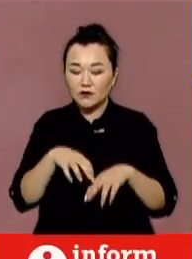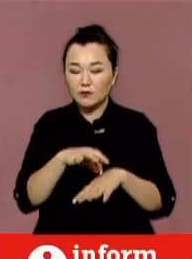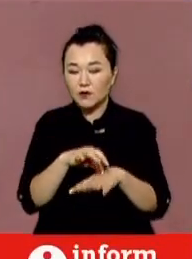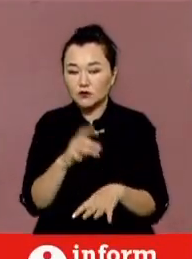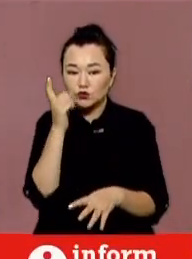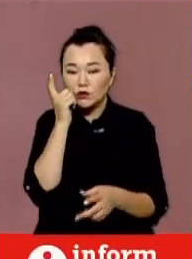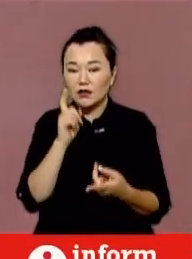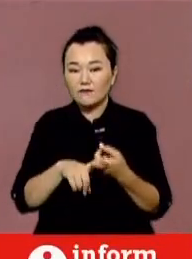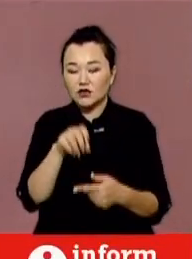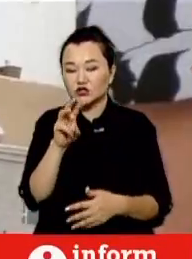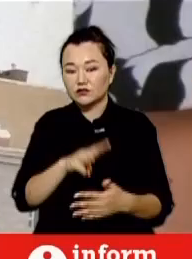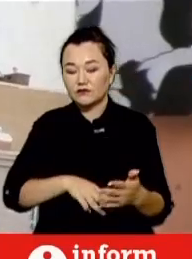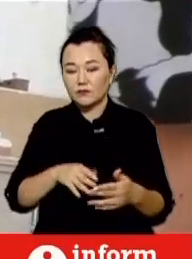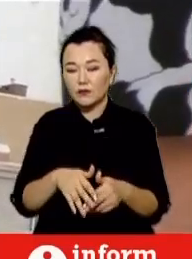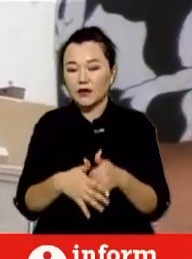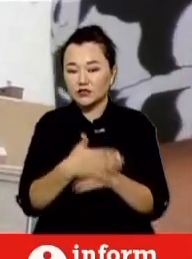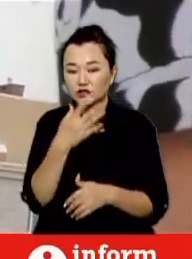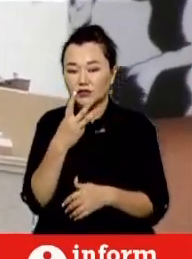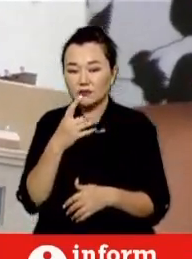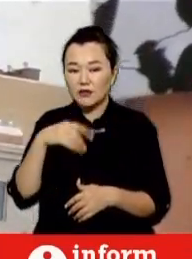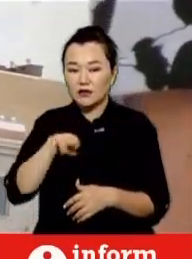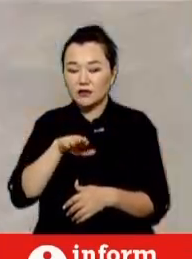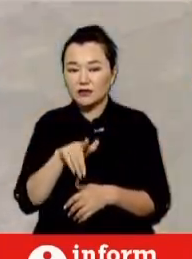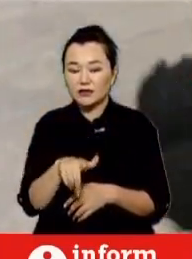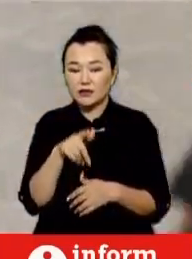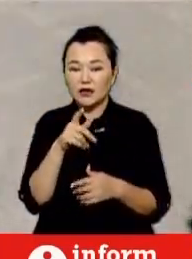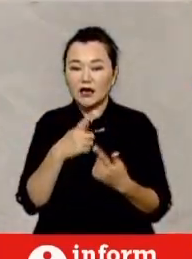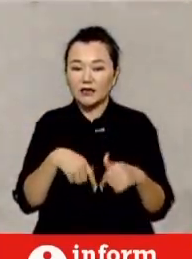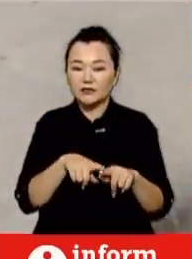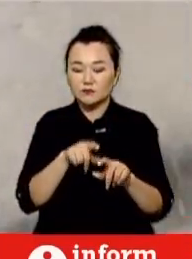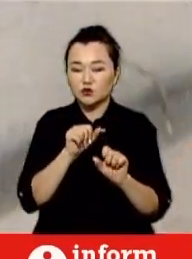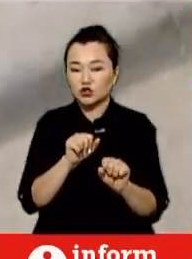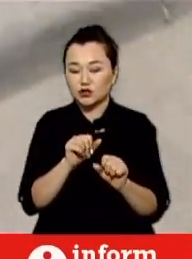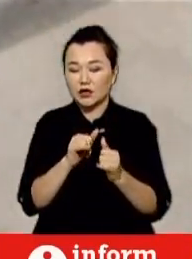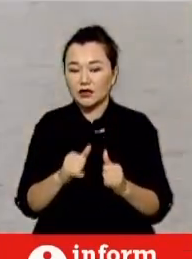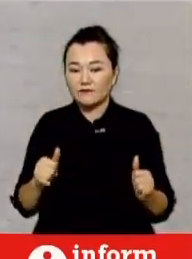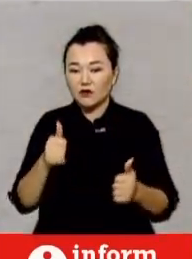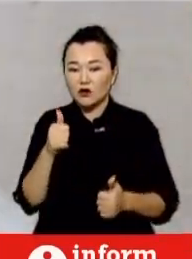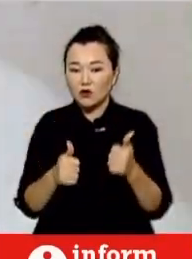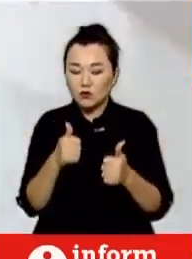Сотовых операторов оштрафовали почти на 3 миллиарда тенге. В агентстве по защите и развитию